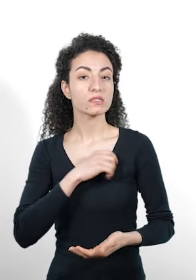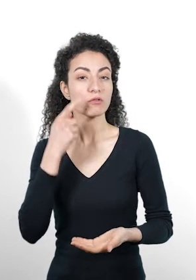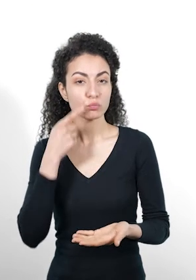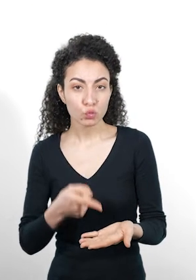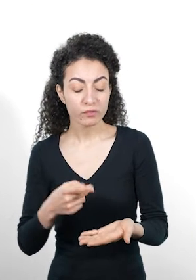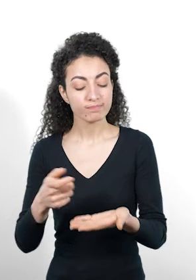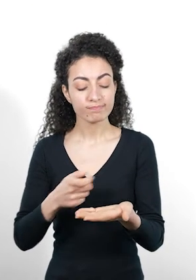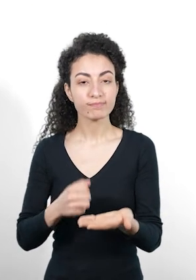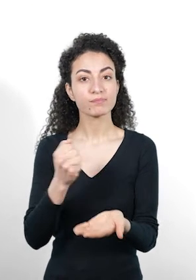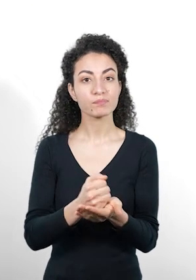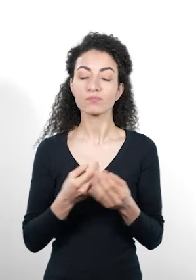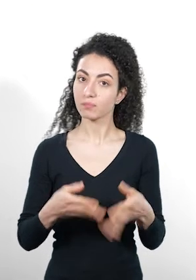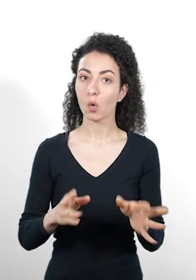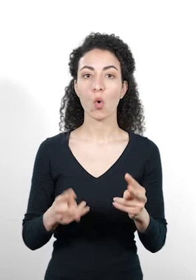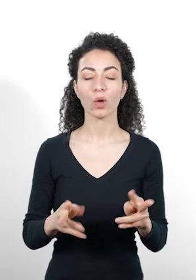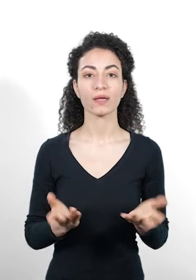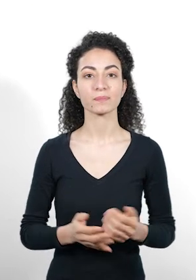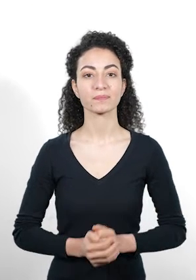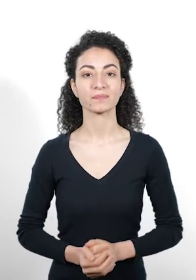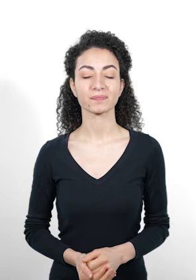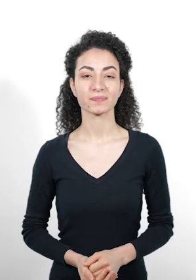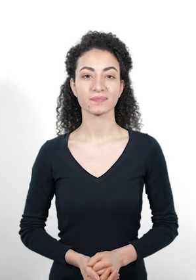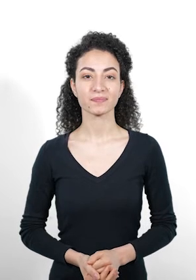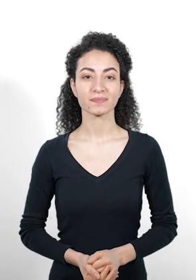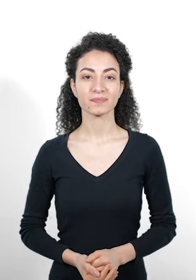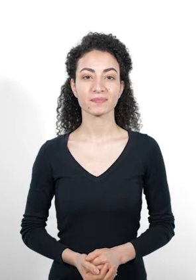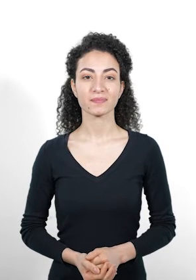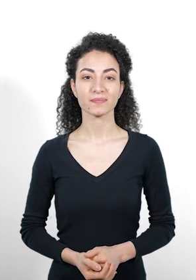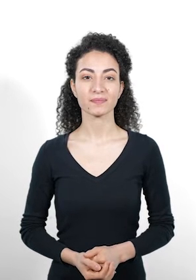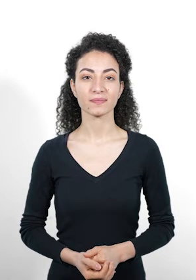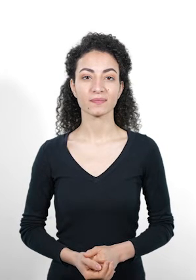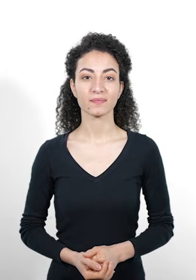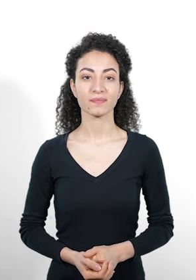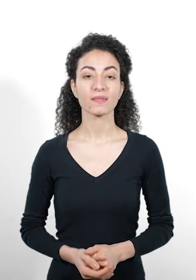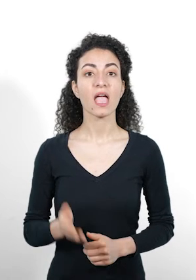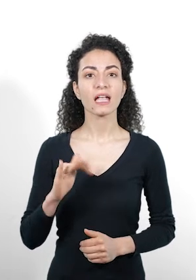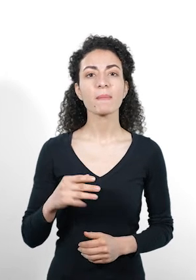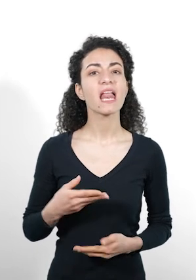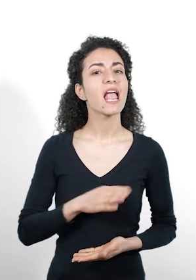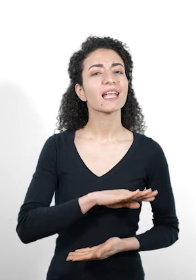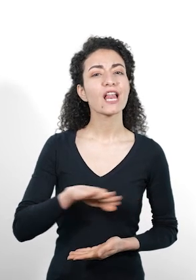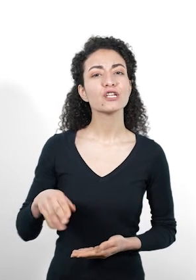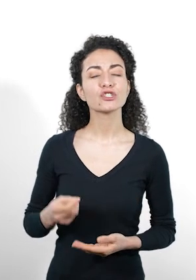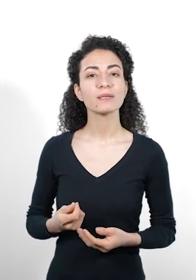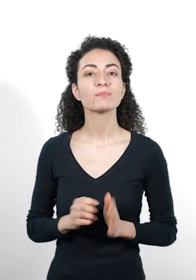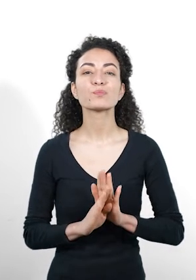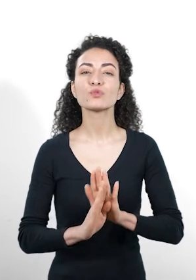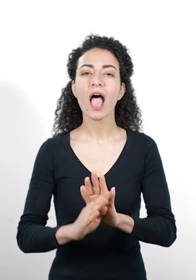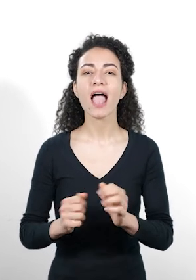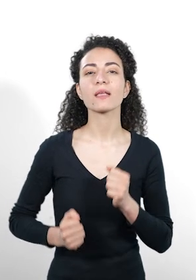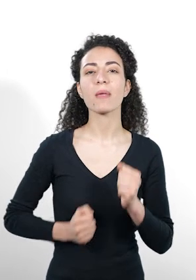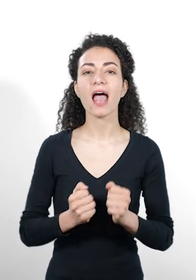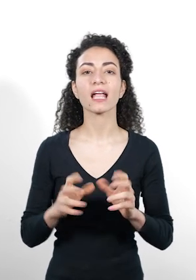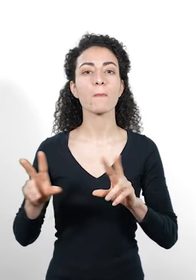الحالة من قبل موظف الصحة بالهيئة الطبية الدولية أو الإغاثة الأولية الدولية، توفير المعينات الحركية،